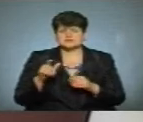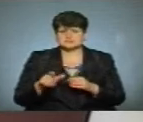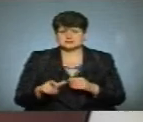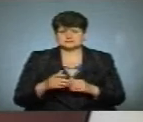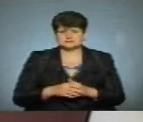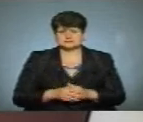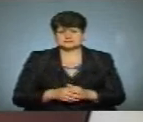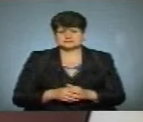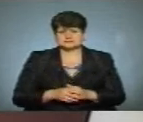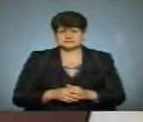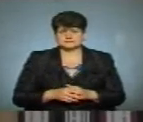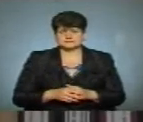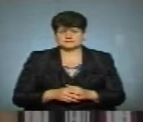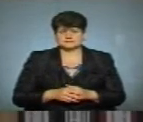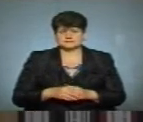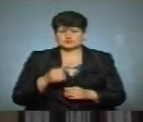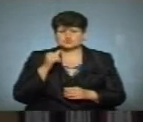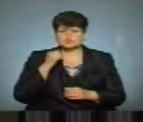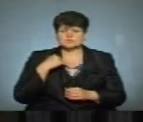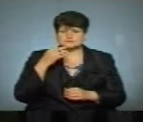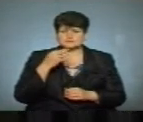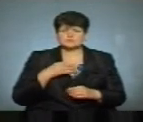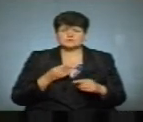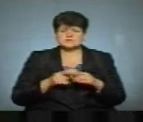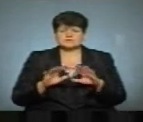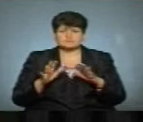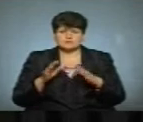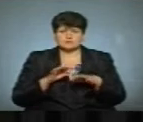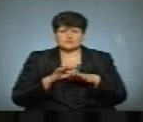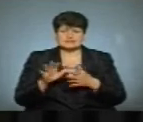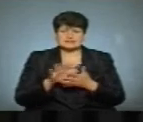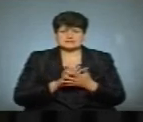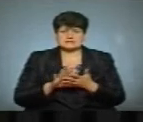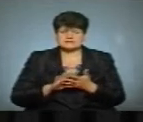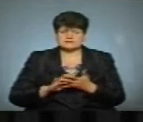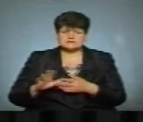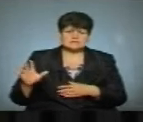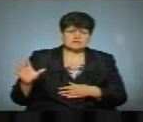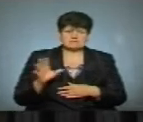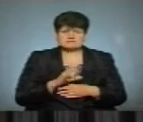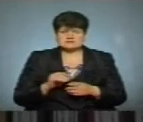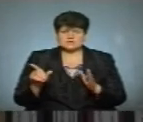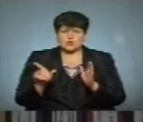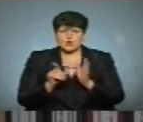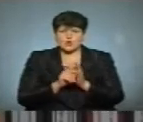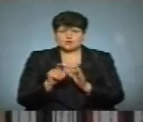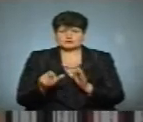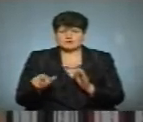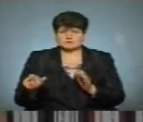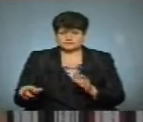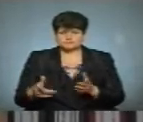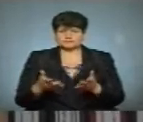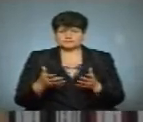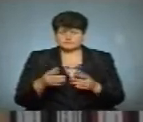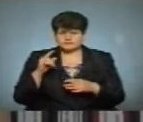Ірина Антонюк. Вчора нам повідомили про цей випадок, проведена дезінфекція, всіх контактних осіб встановлено, вони